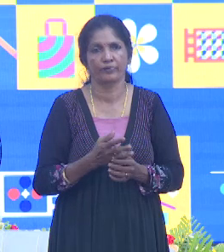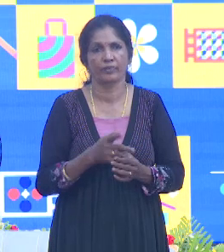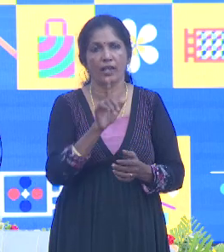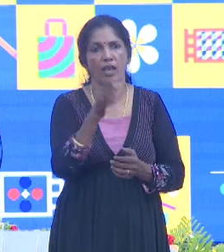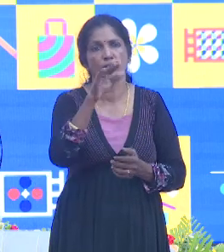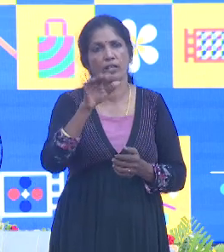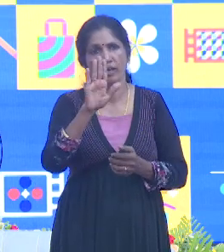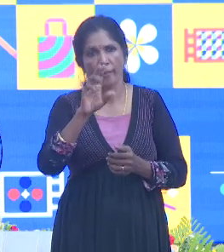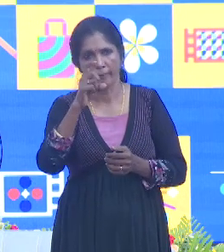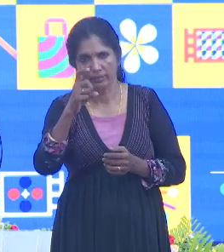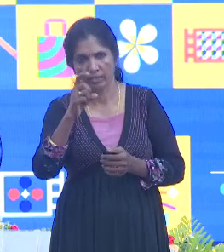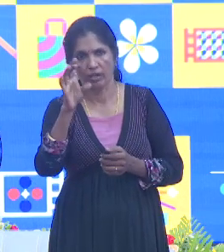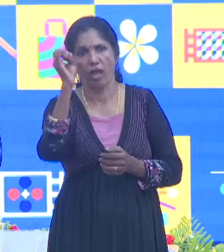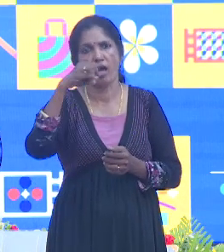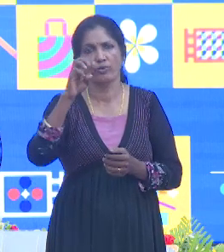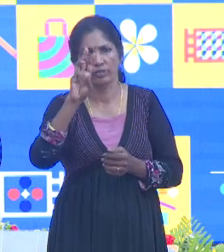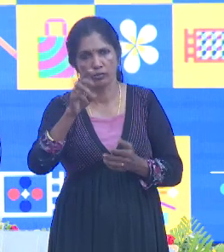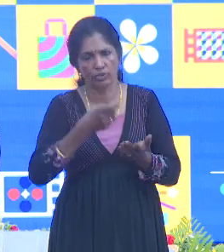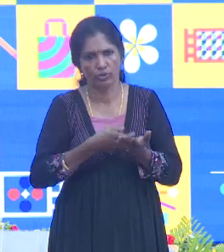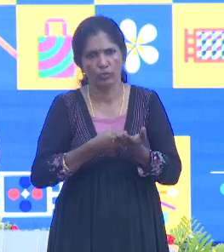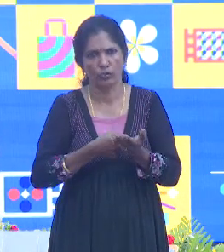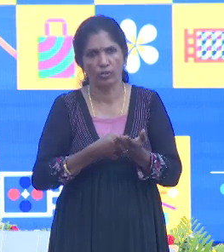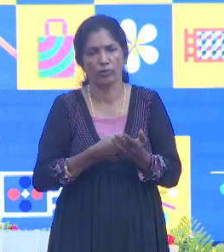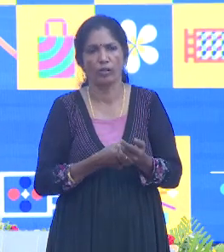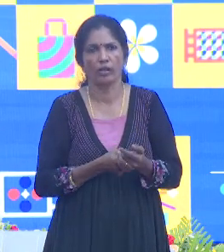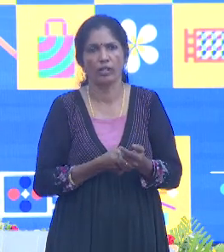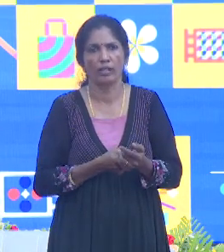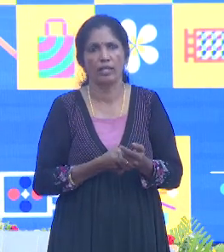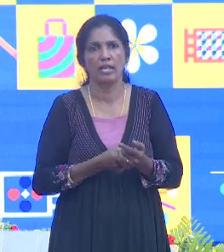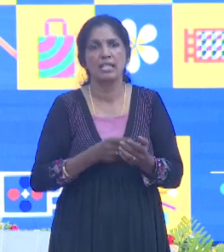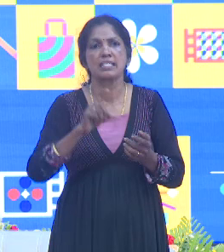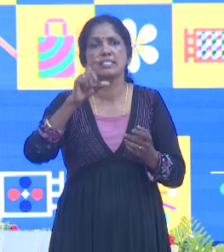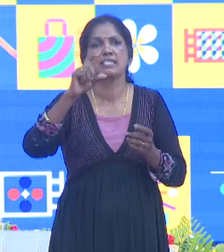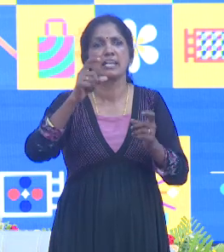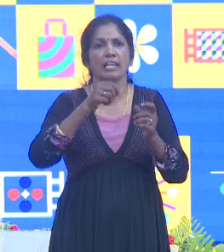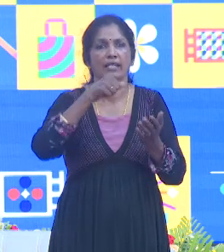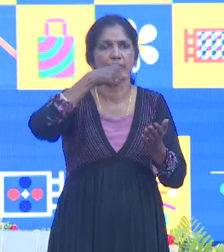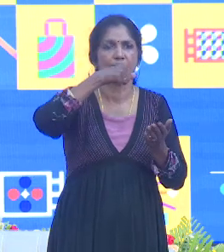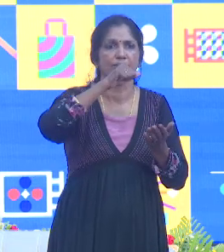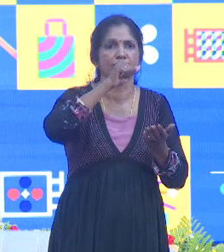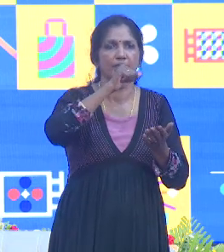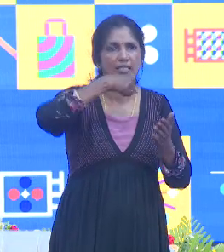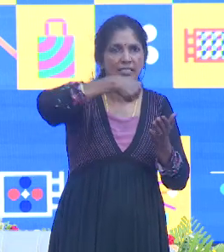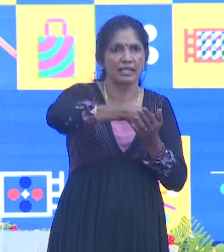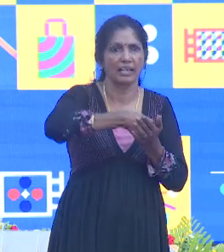57-ലെ നിയമത്തിലും 63-ലെ നിയമത്തിലും കൊണ്ടുവന്നതുപോലെ സീലിംഗ് ഏർപ്പെടുത്തിയിരുന്നു.